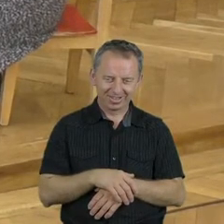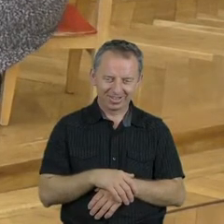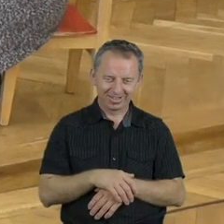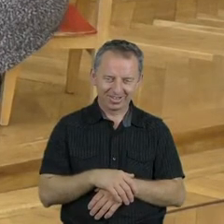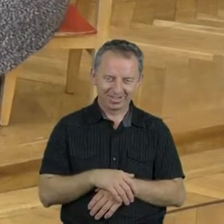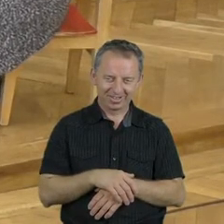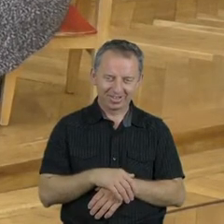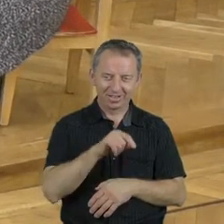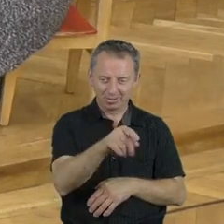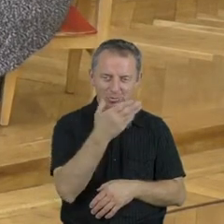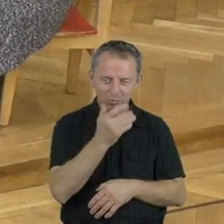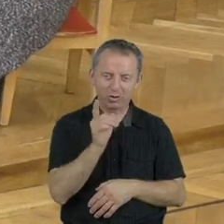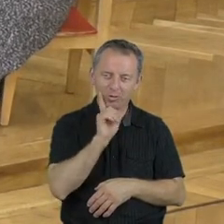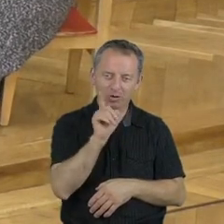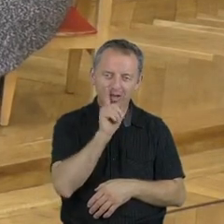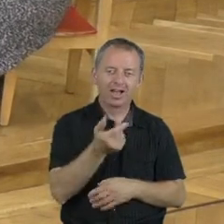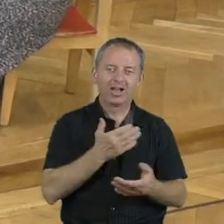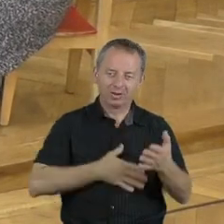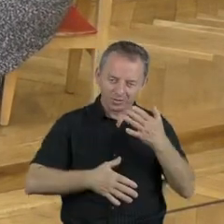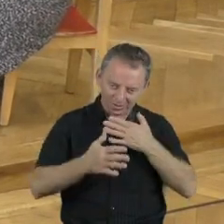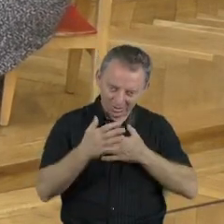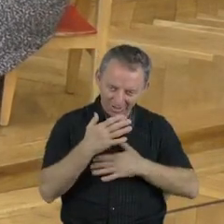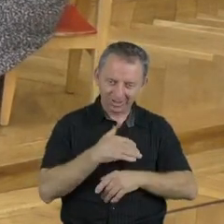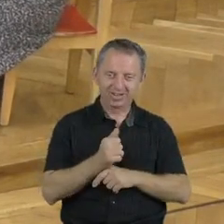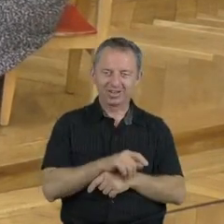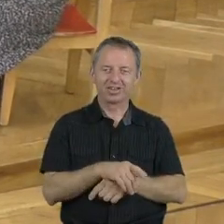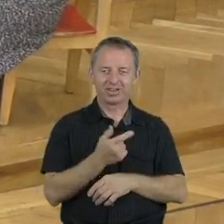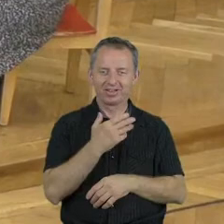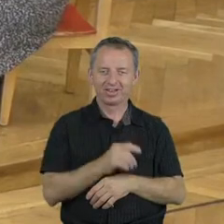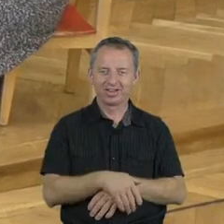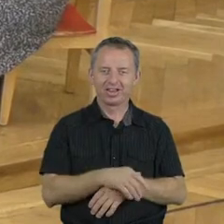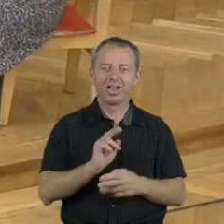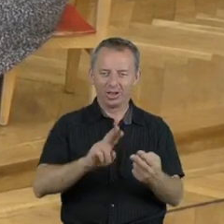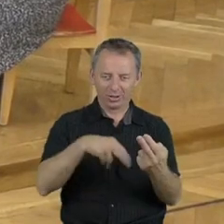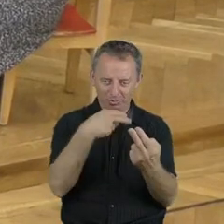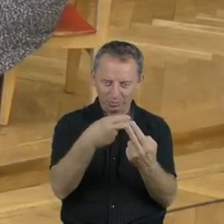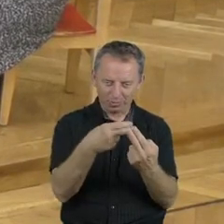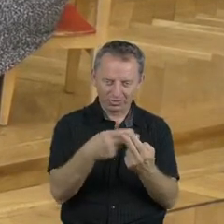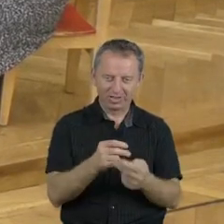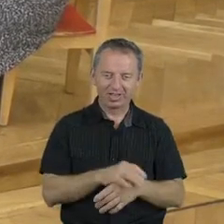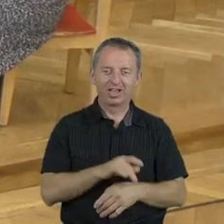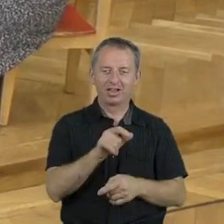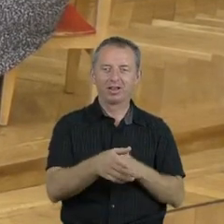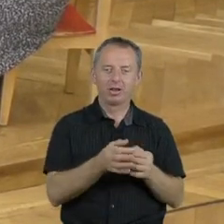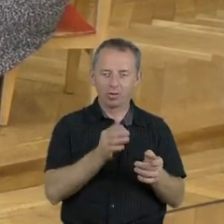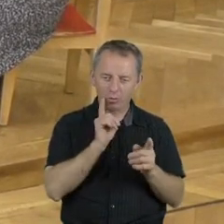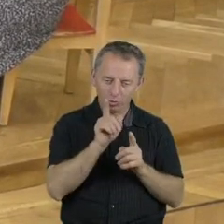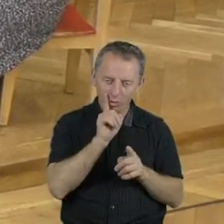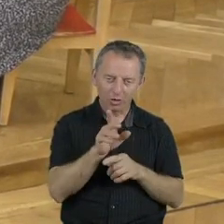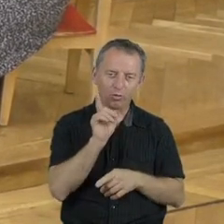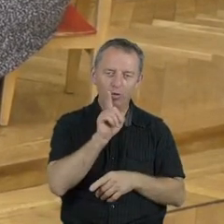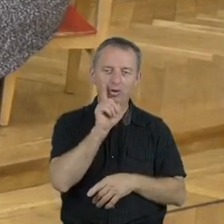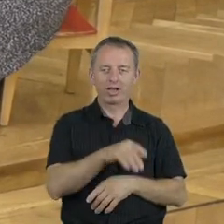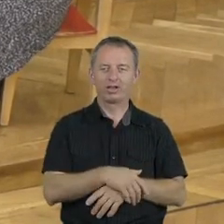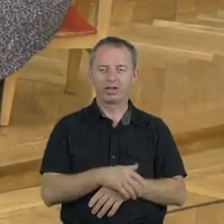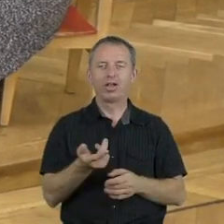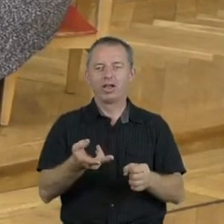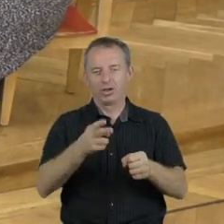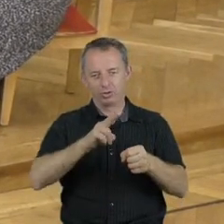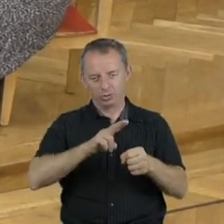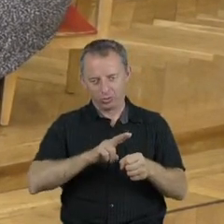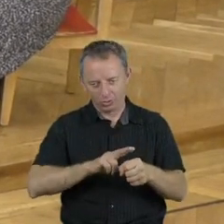Tym razem będzie o chłopcu, ale cieszę się, że padły niestereotypowe odpowiedzi. To będzie historia o pewnym chłopaku,